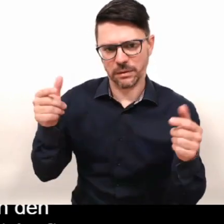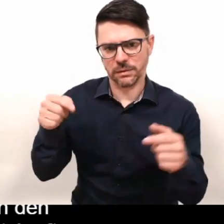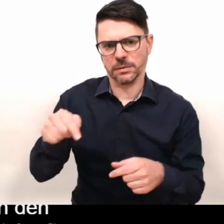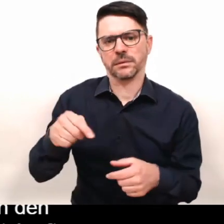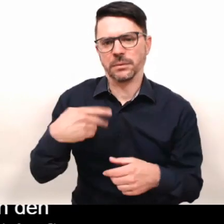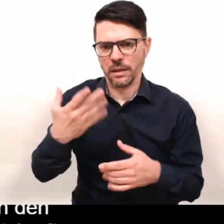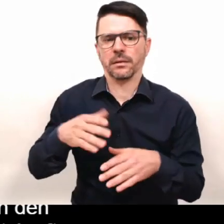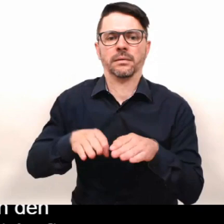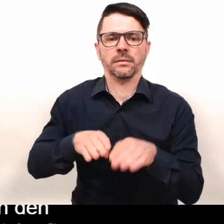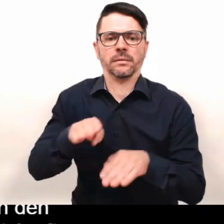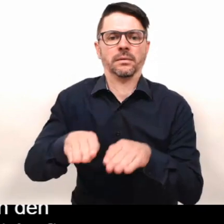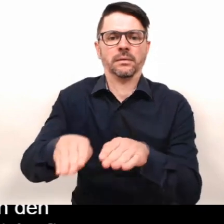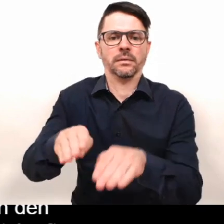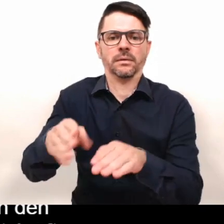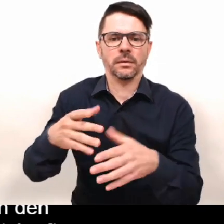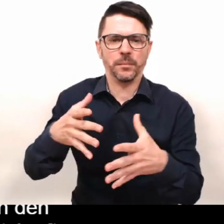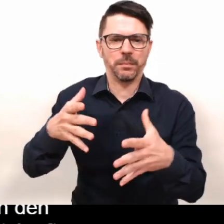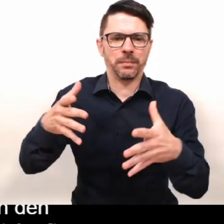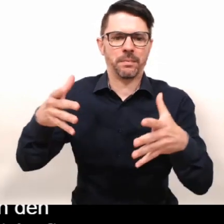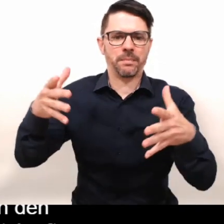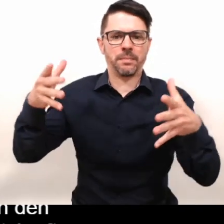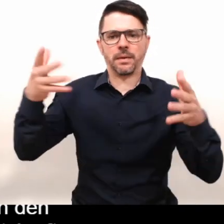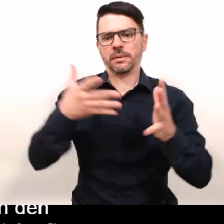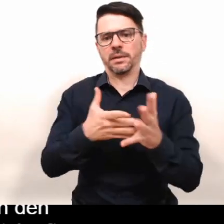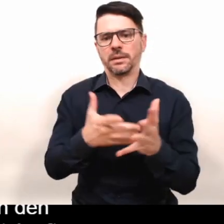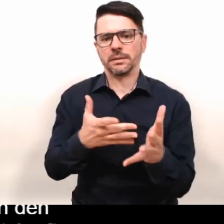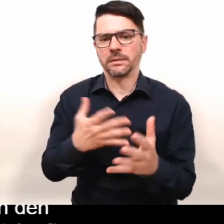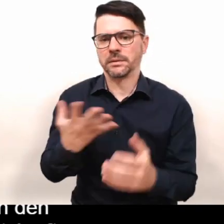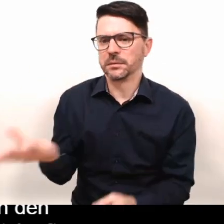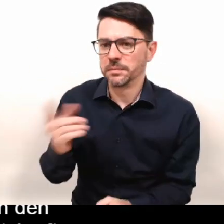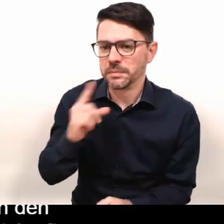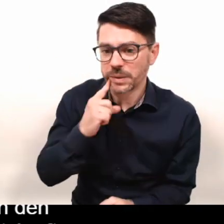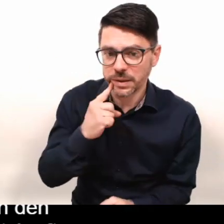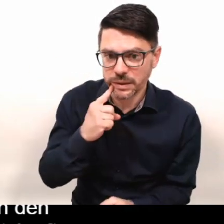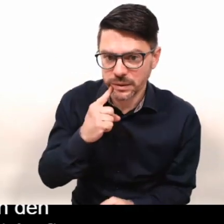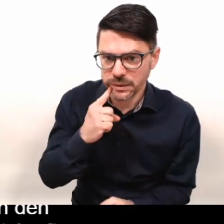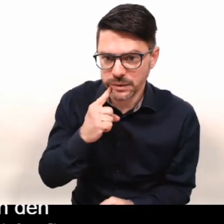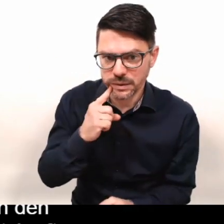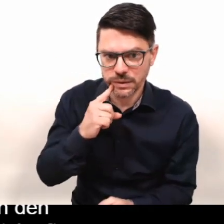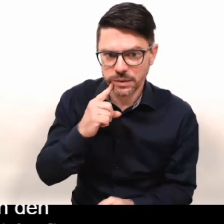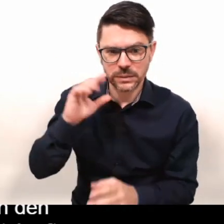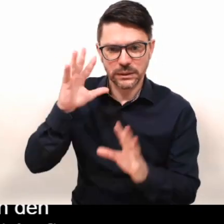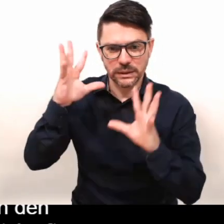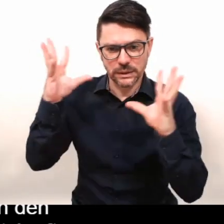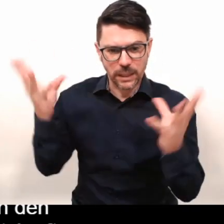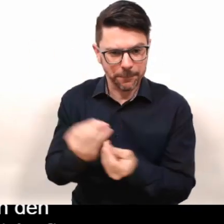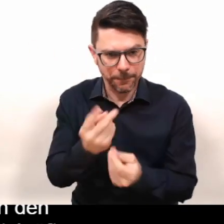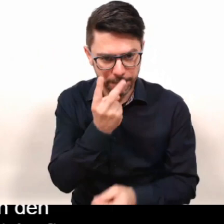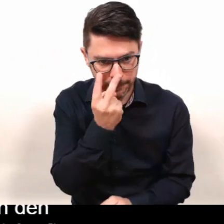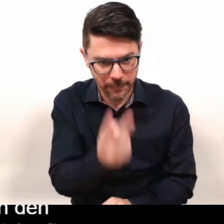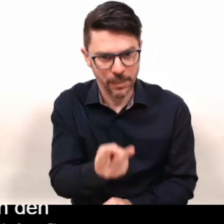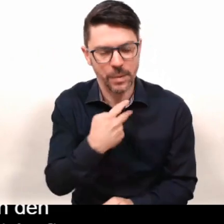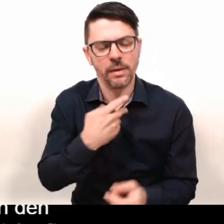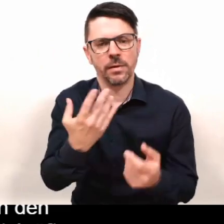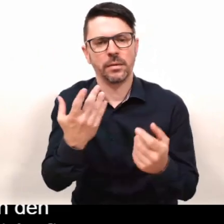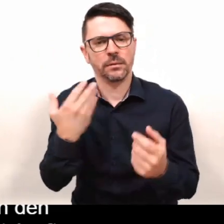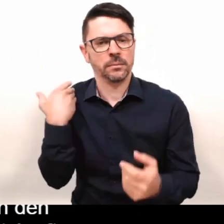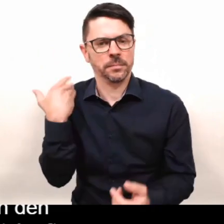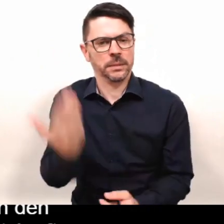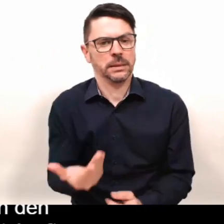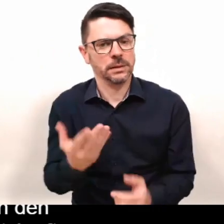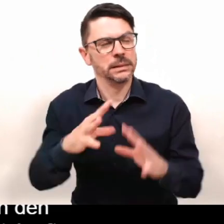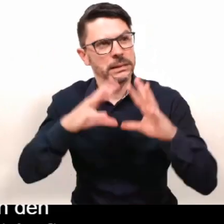auch schon viele Tests durchgeführt. Das sind nämlich über 500.000, die wir